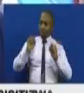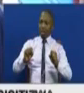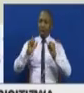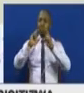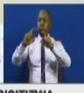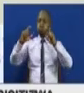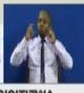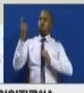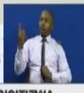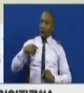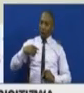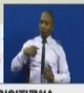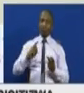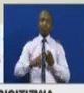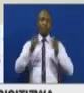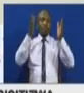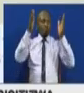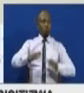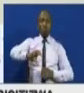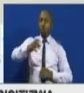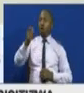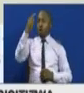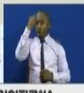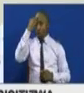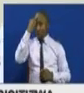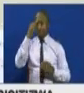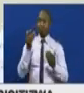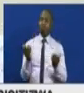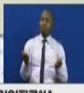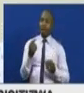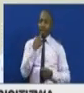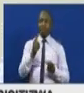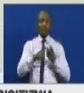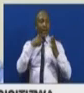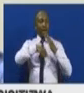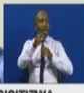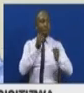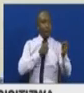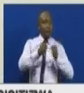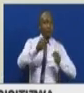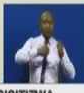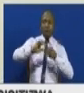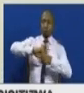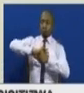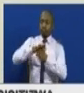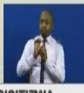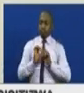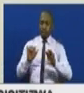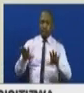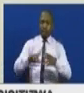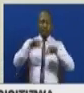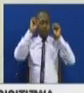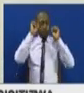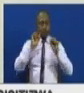barakoa. Mkuu wa mkoa wa Dodoma Dr. Bini Rithi Mahenge anasema kwenye mapambano haya ya corona uhitaji wa barakoa